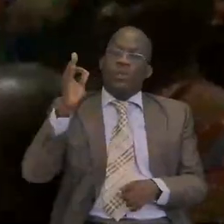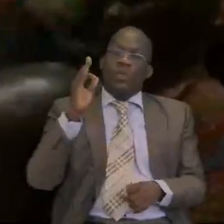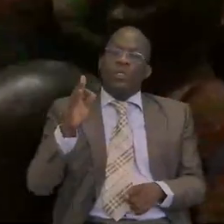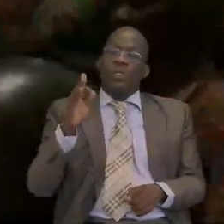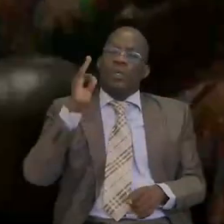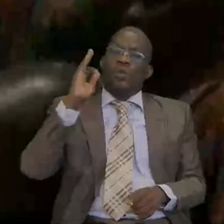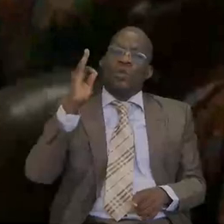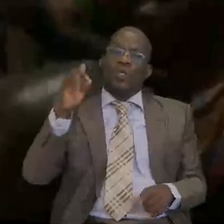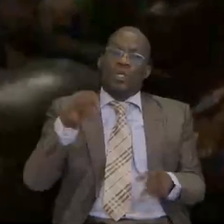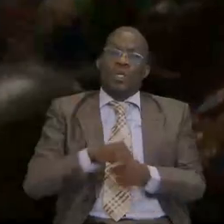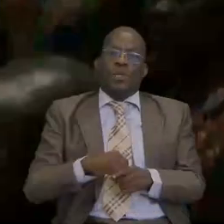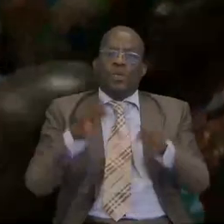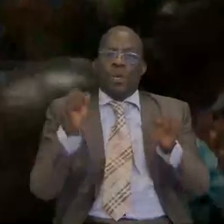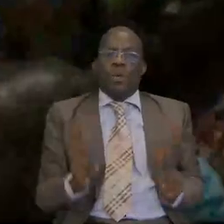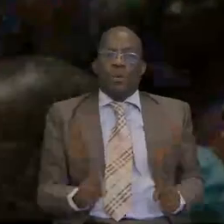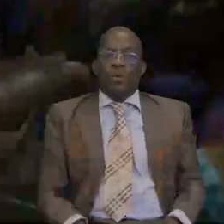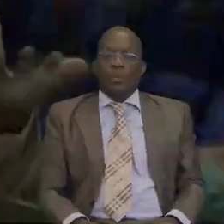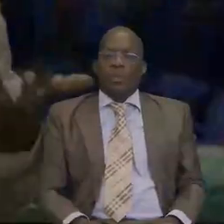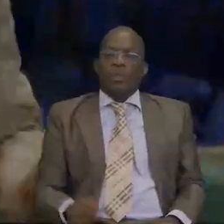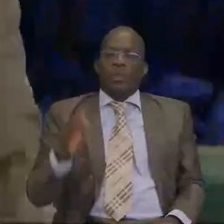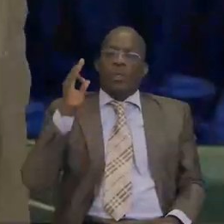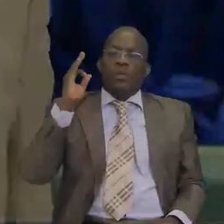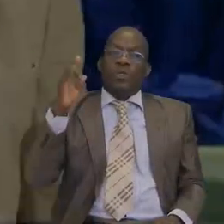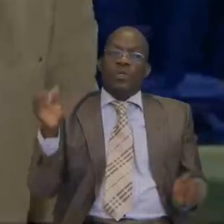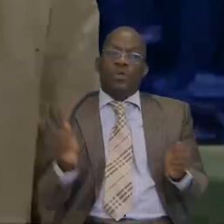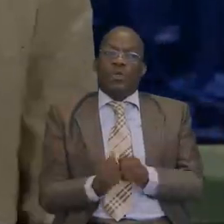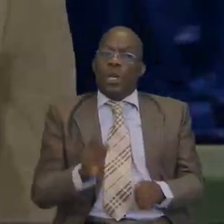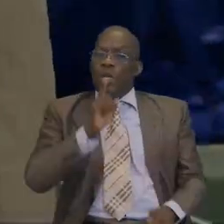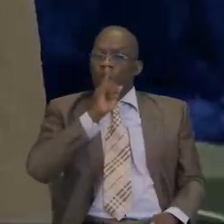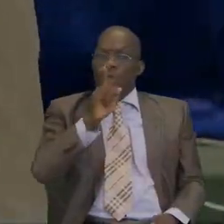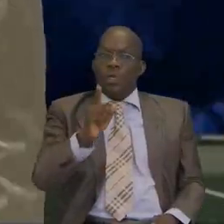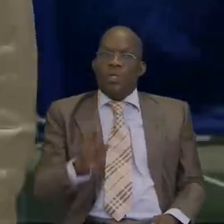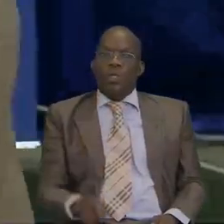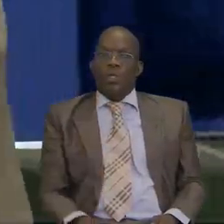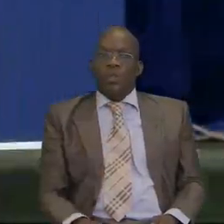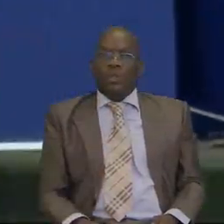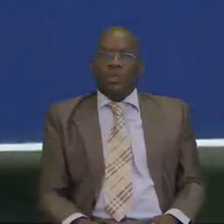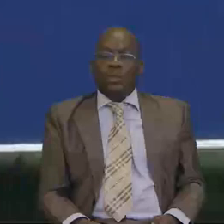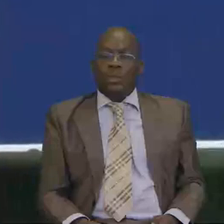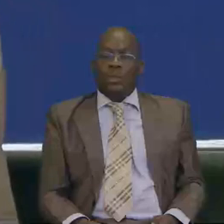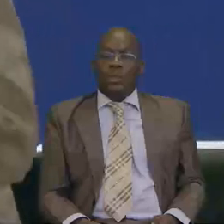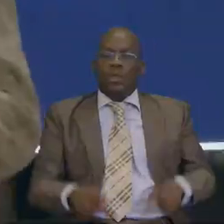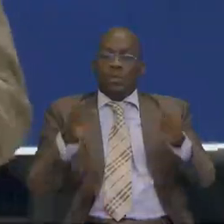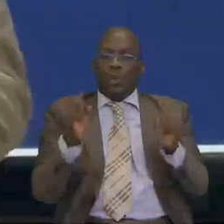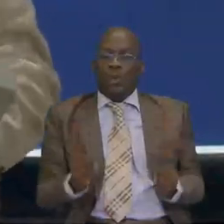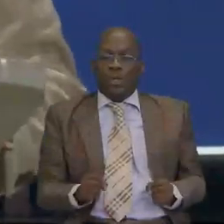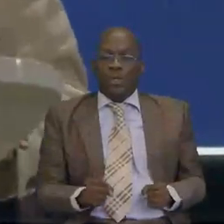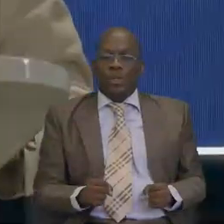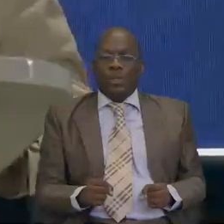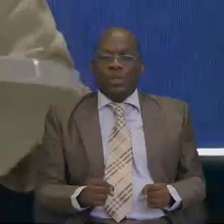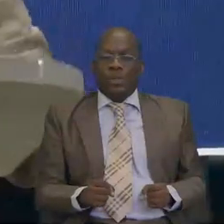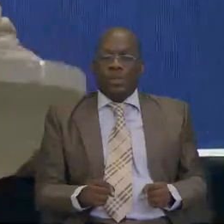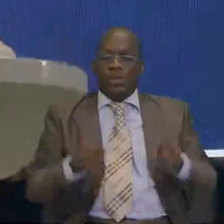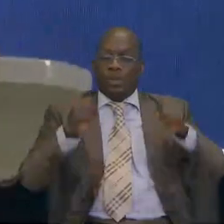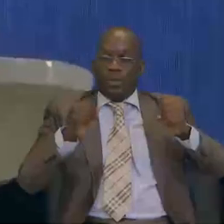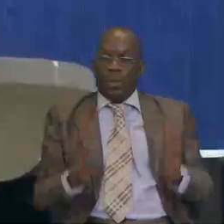Et quand tu prêches, fais-le dans la puissance. Prêche avec assurance. La puissance. La puissance.